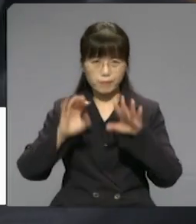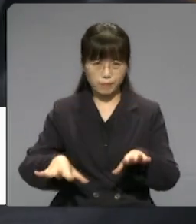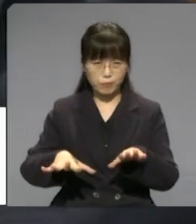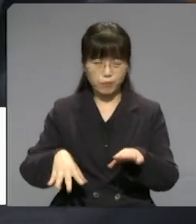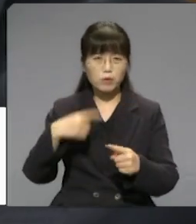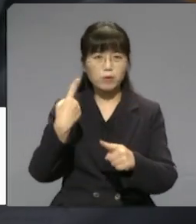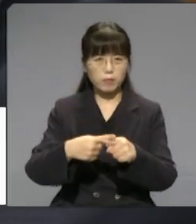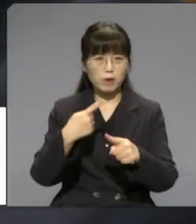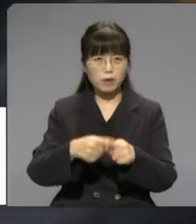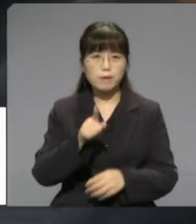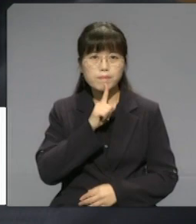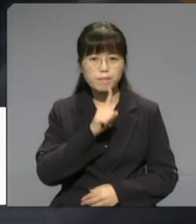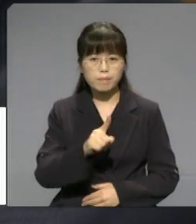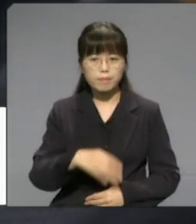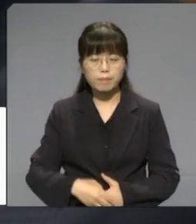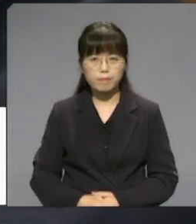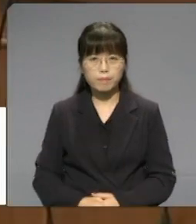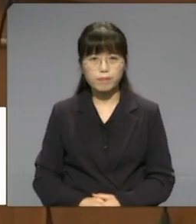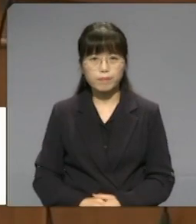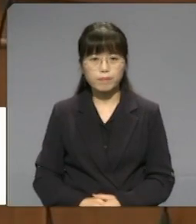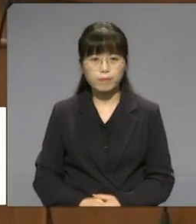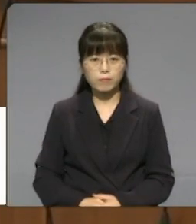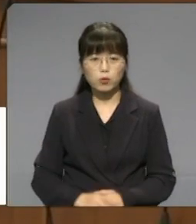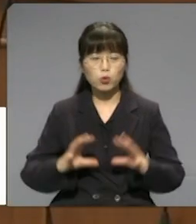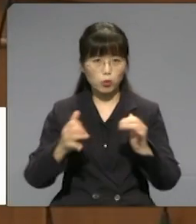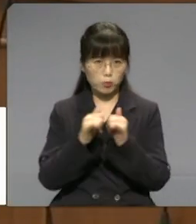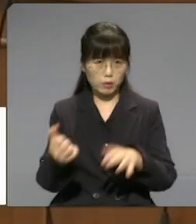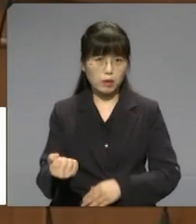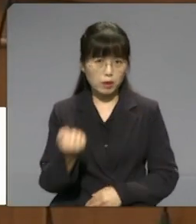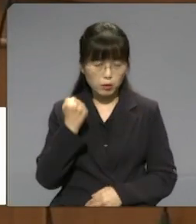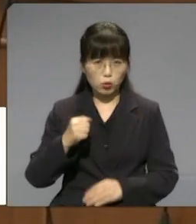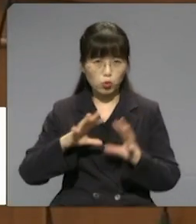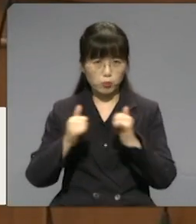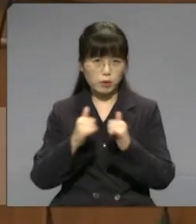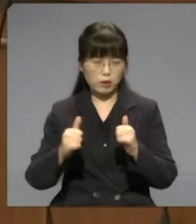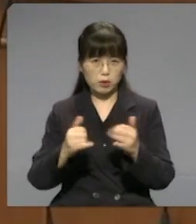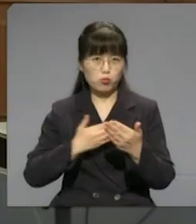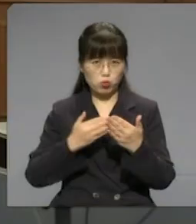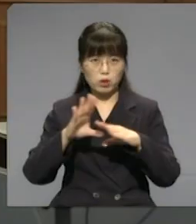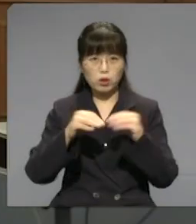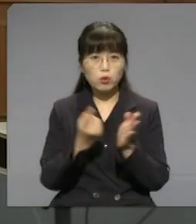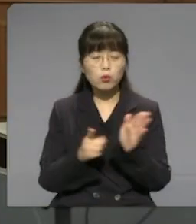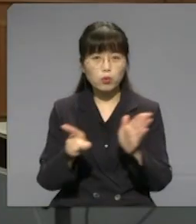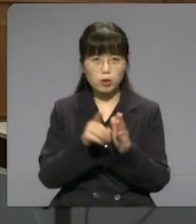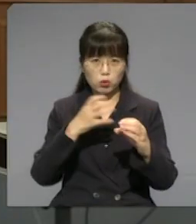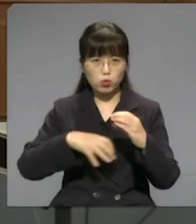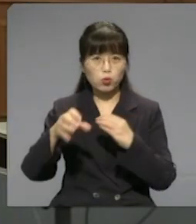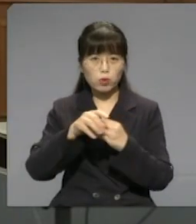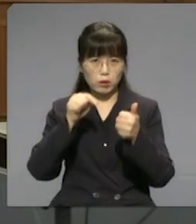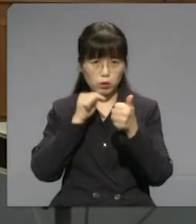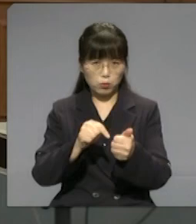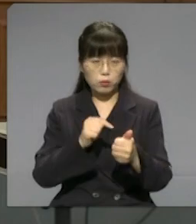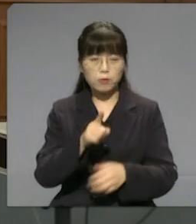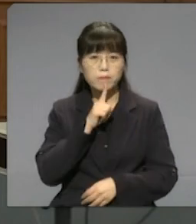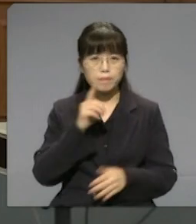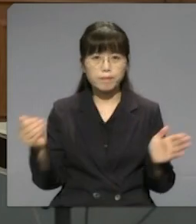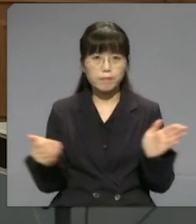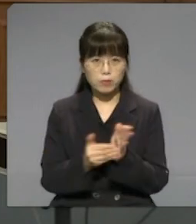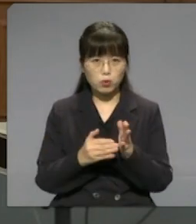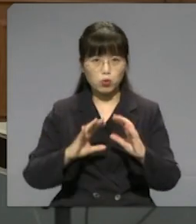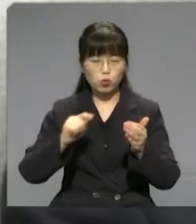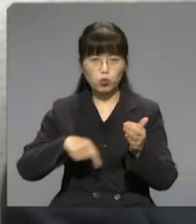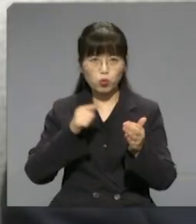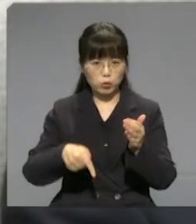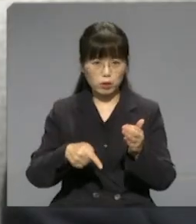호랑이에 불과했다고도 지적했습니다. 국민의힘은 국민 불안 해소를 위한 추가 조치도 내놨습니다.